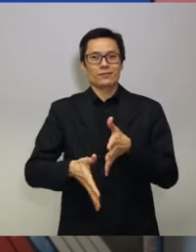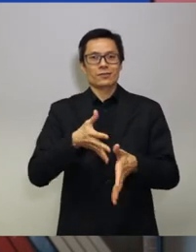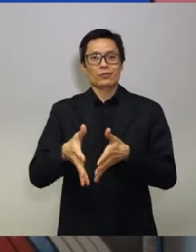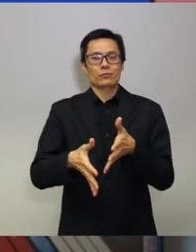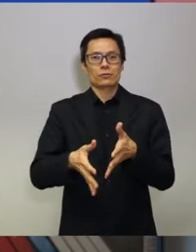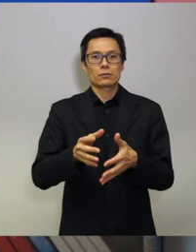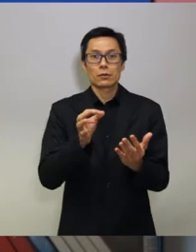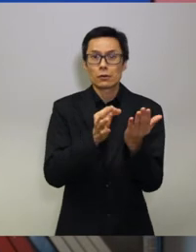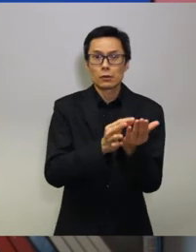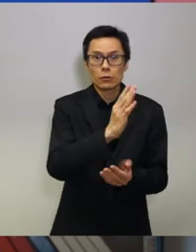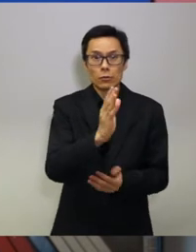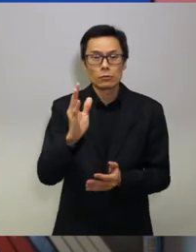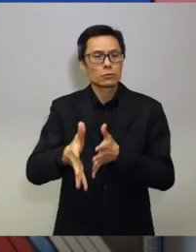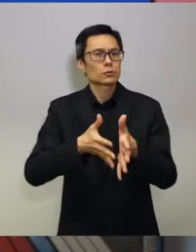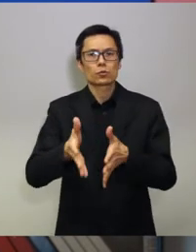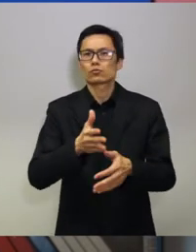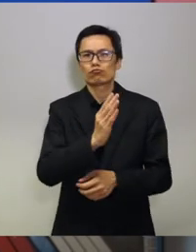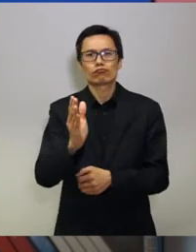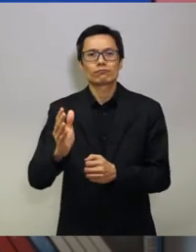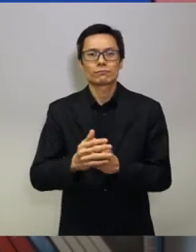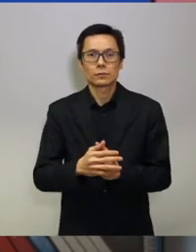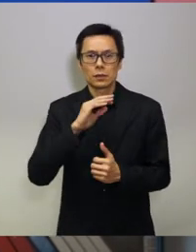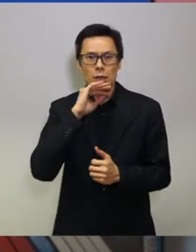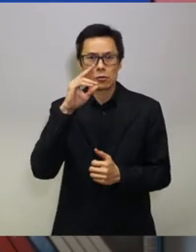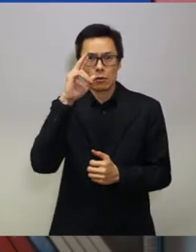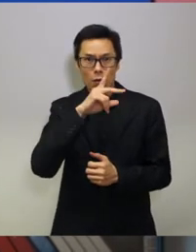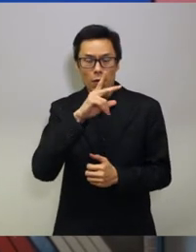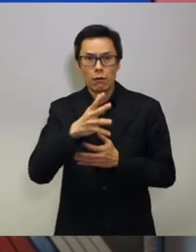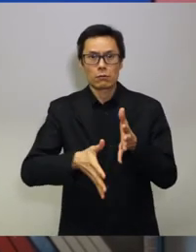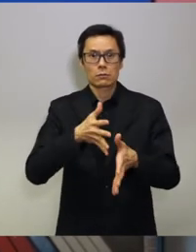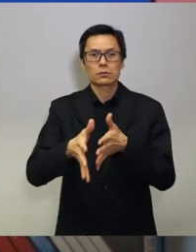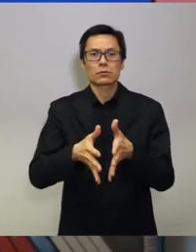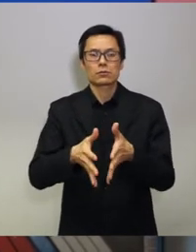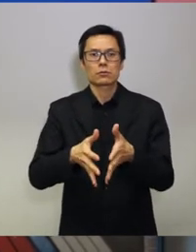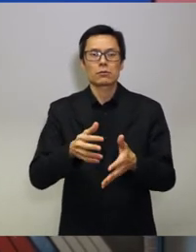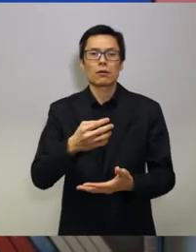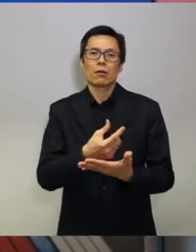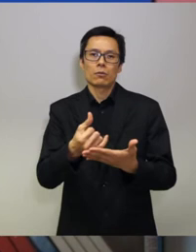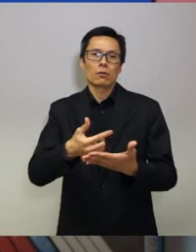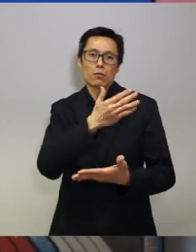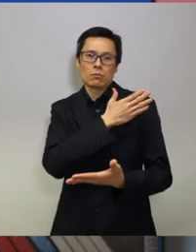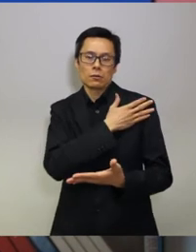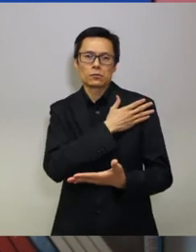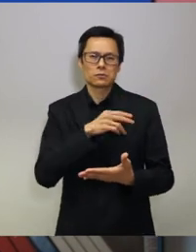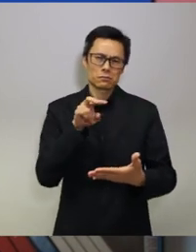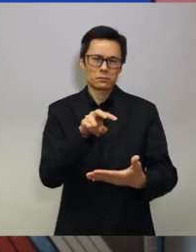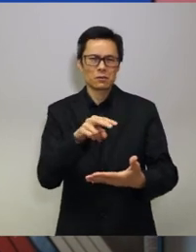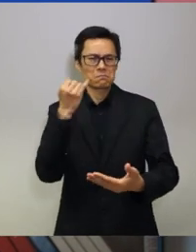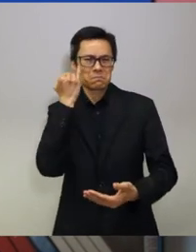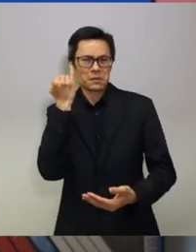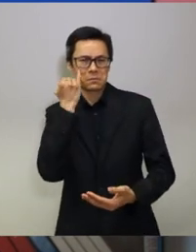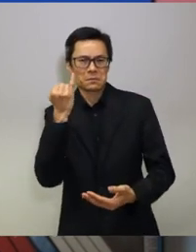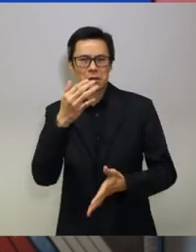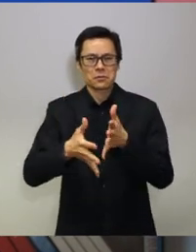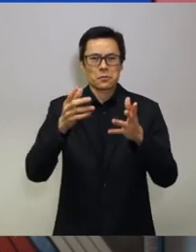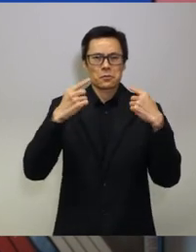個地方的手語咧，佢哋都唔同嘅。咁如果錯誤使用其他地方的手語咧，我哋嘅評判就未必會明白你哋所表達